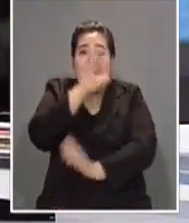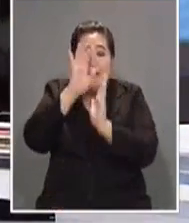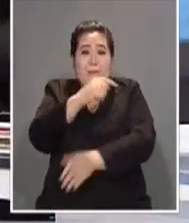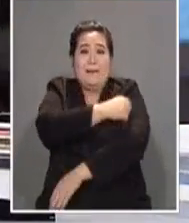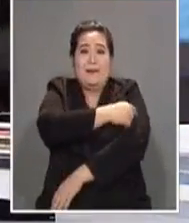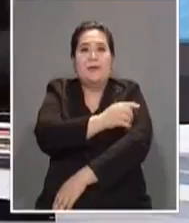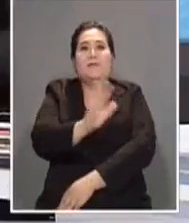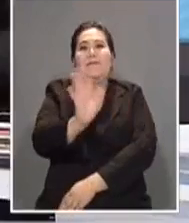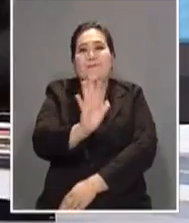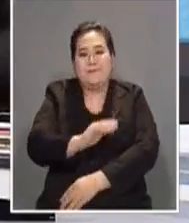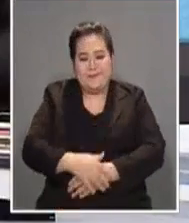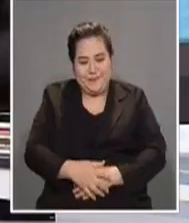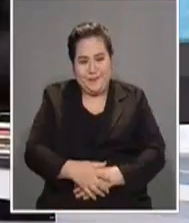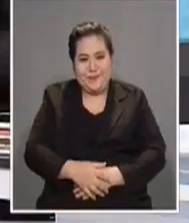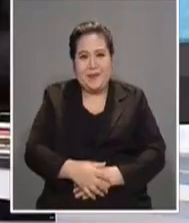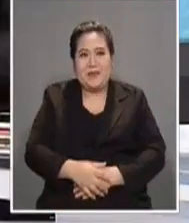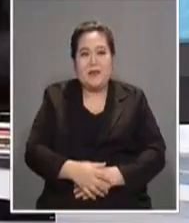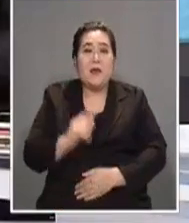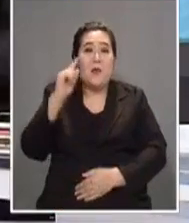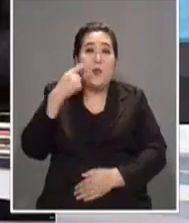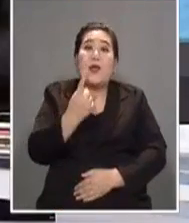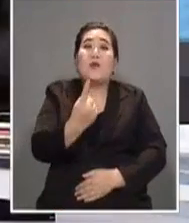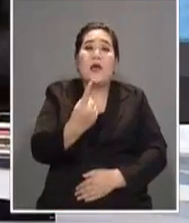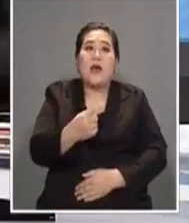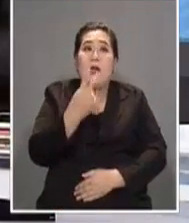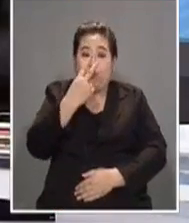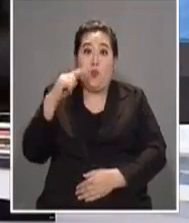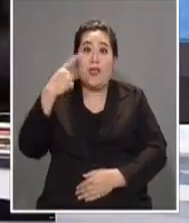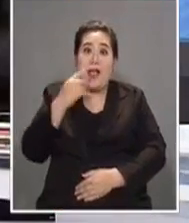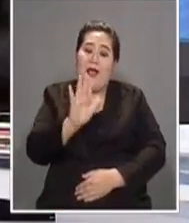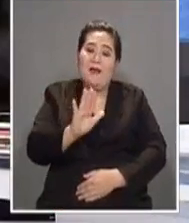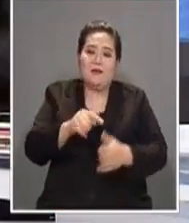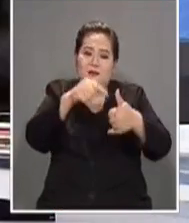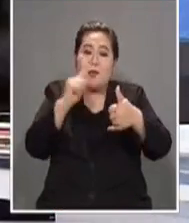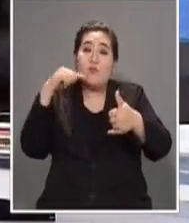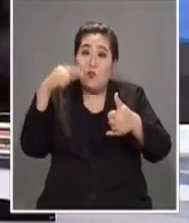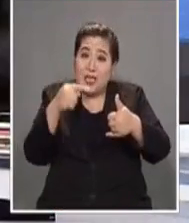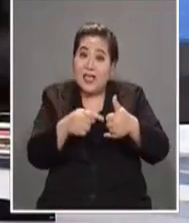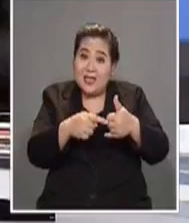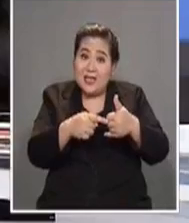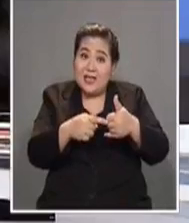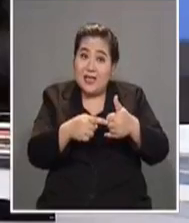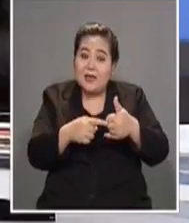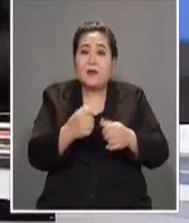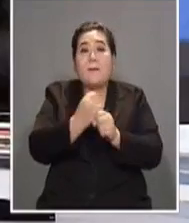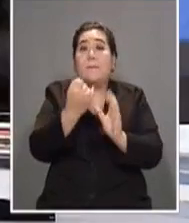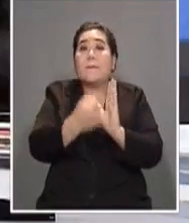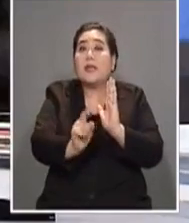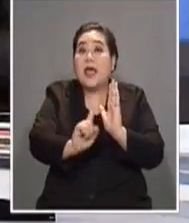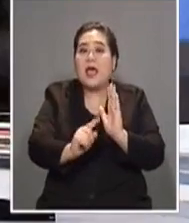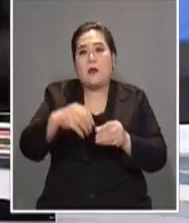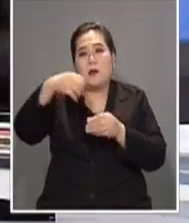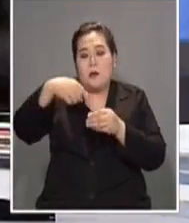ใช่คุณกำพูก็ผู้หญิงคนเดียวด้วยเนาะอันนี้มองในมุมของผู้หญิงนะก็คือมันเป็นข้อหามีบุ